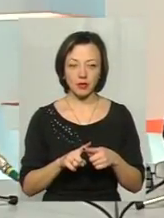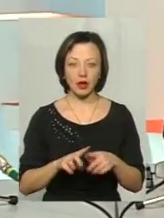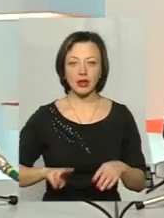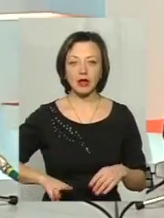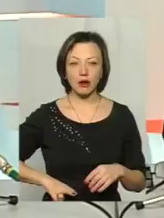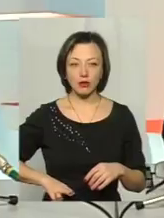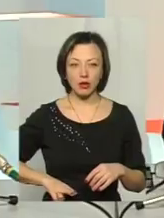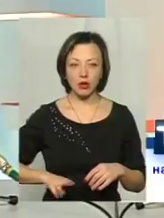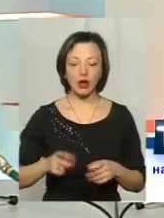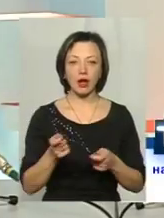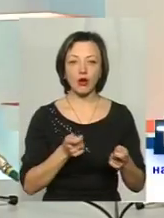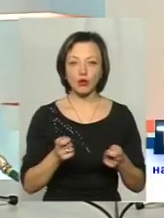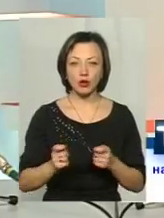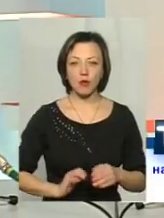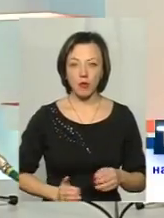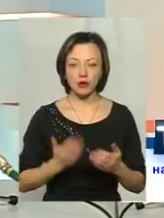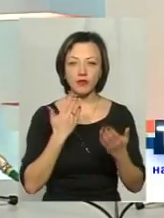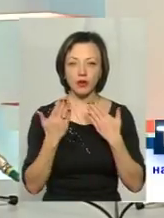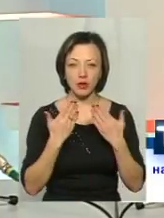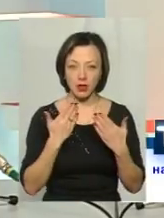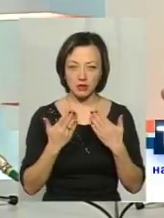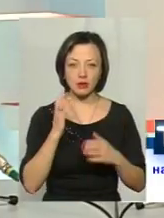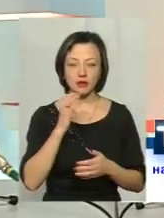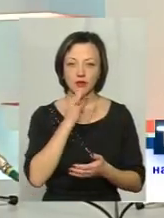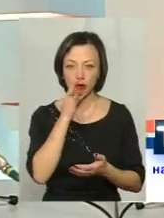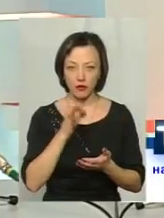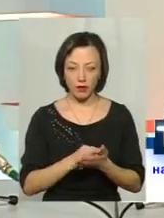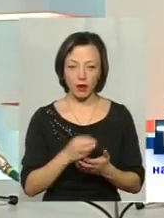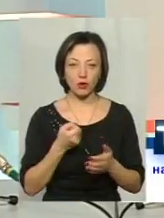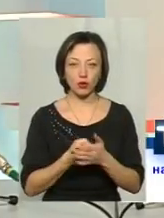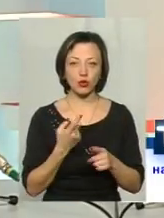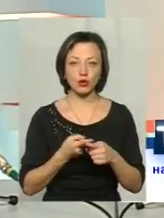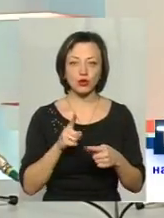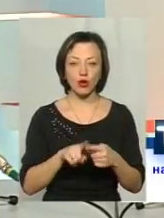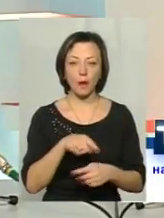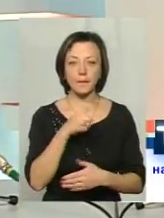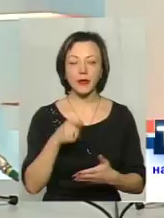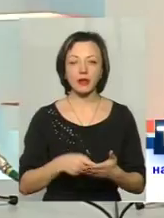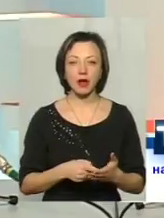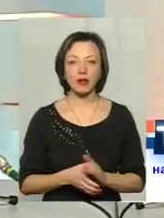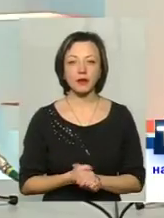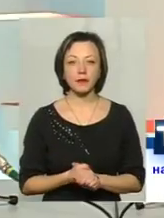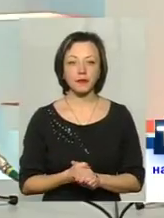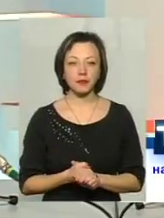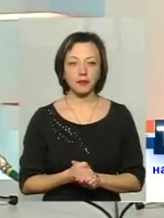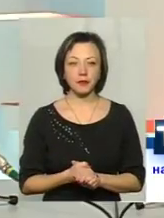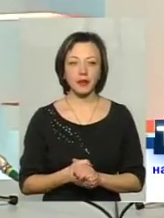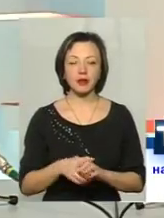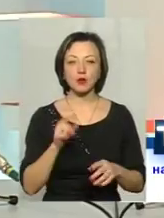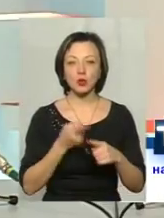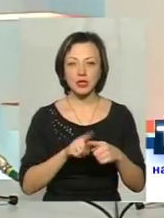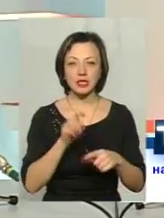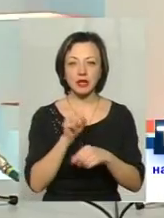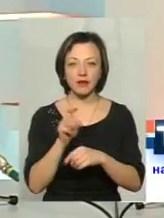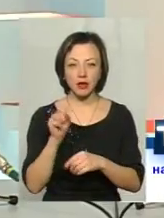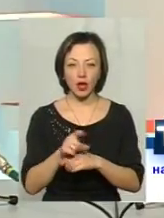директорам керуючих компаній, що віднеслись відповідним чином до цих завдань, що ставили міський голова,